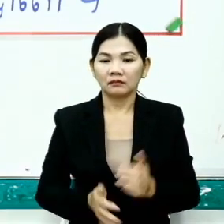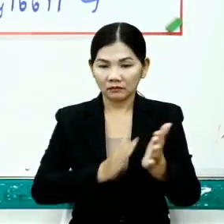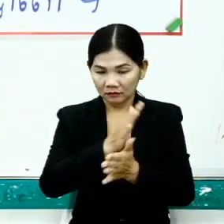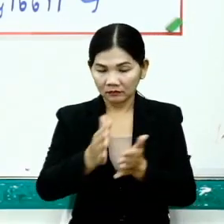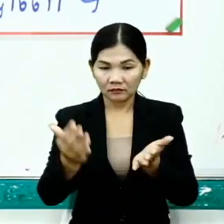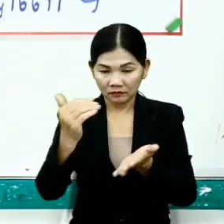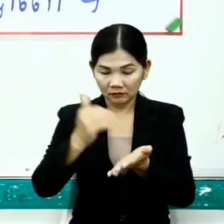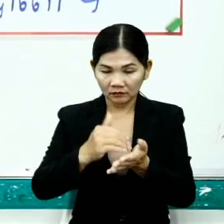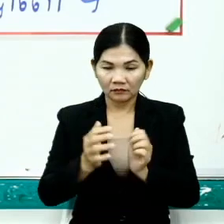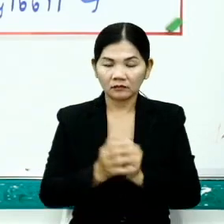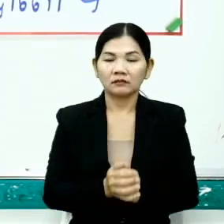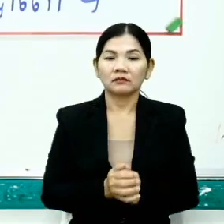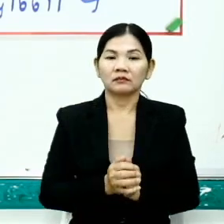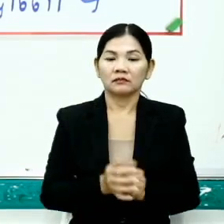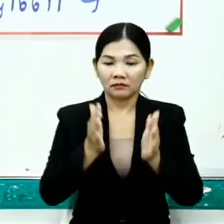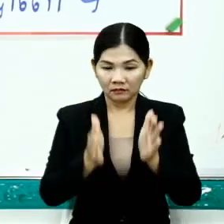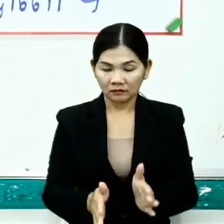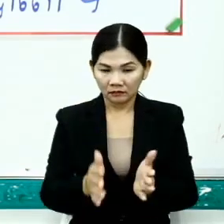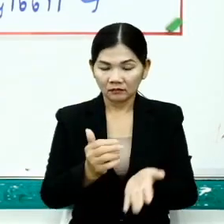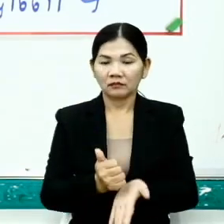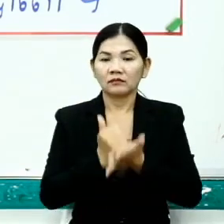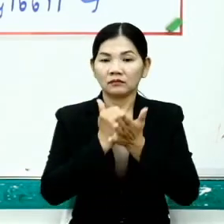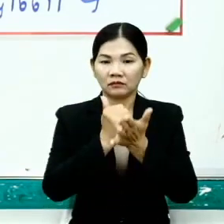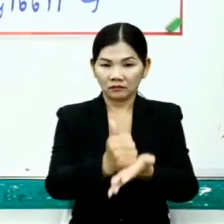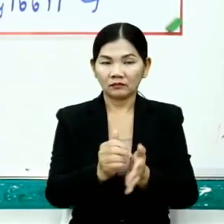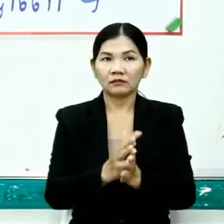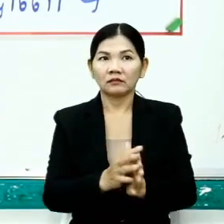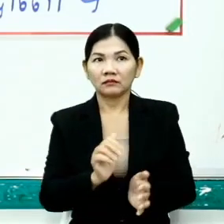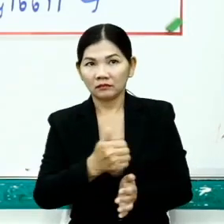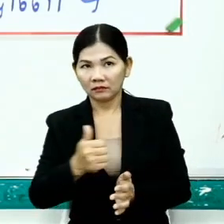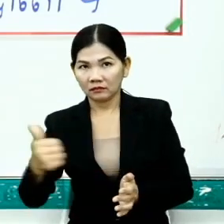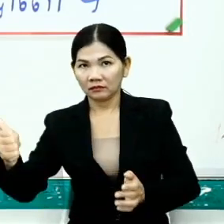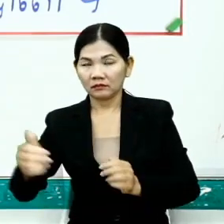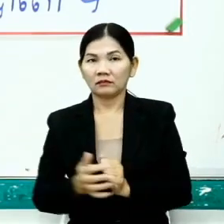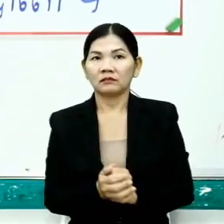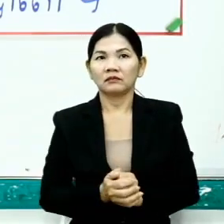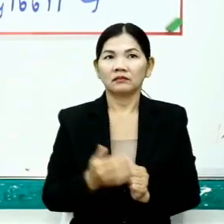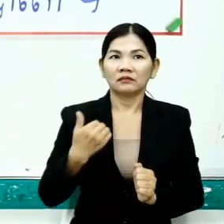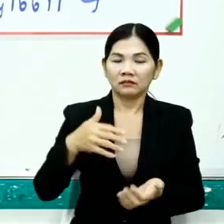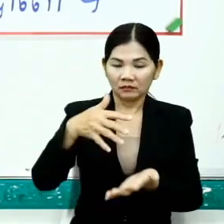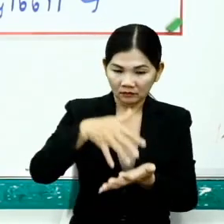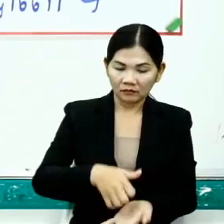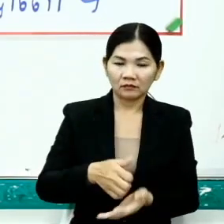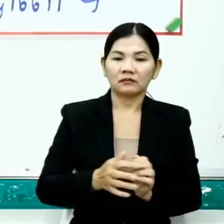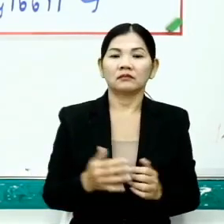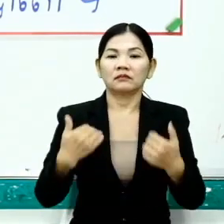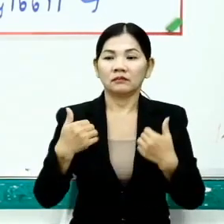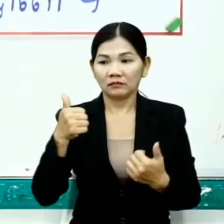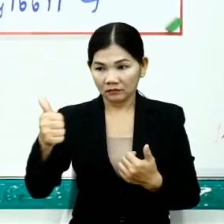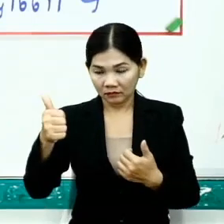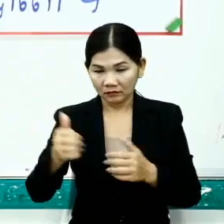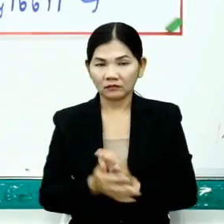នកគ្រូម្ដងទៀតតើកូនគិតថាការជួយអ្នកដតីឬក៏អ្នកទុនខ្សោយជា